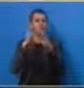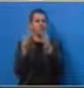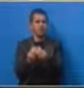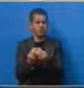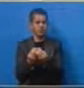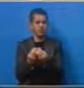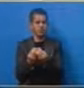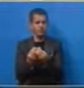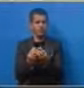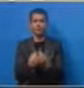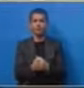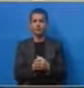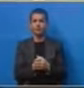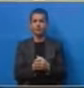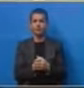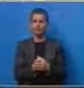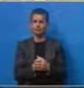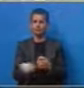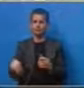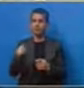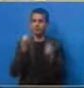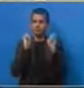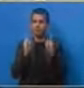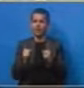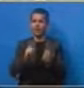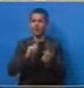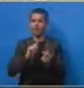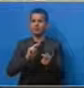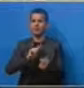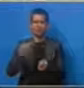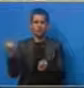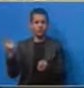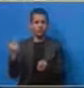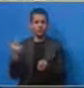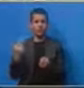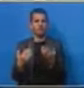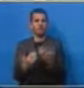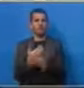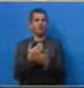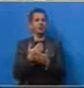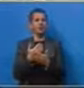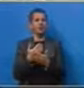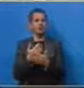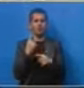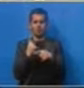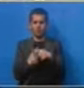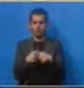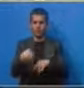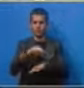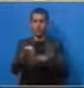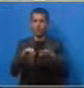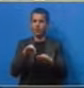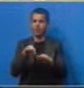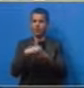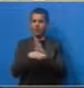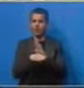strukture, e cila do të duhet të trajtohet krejtësisht ndryshe, krejtësisht në mënyrë më dinitoze, edhe në këtë projekt ligj.